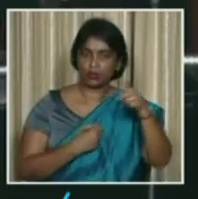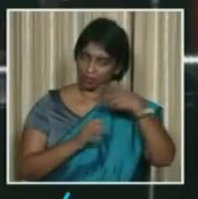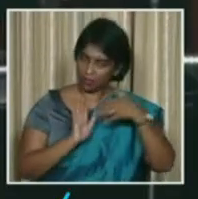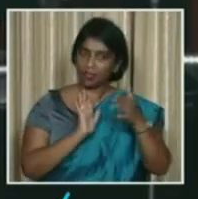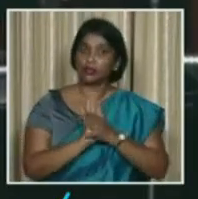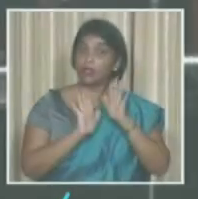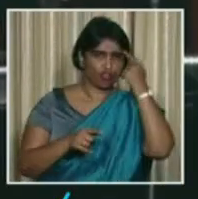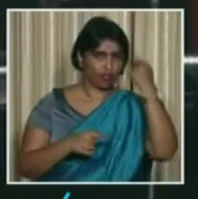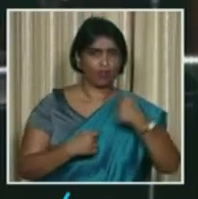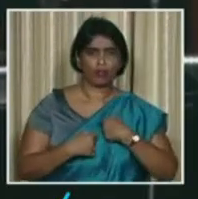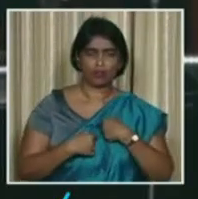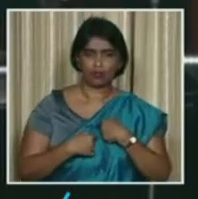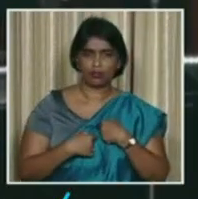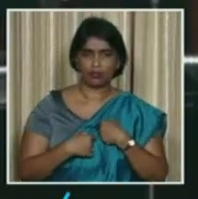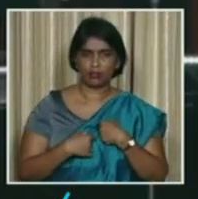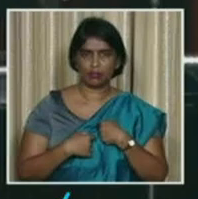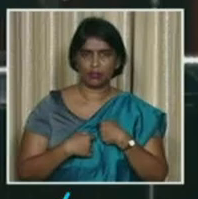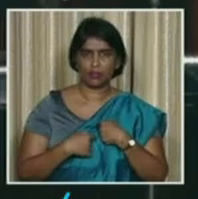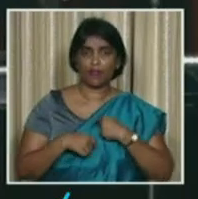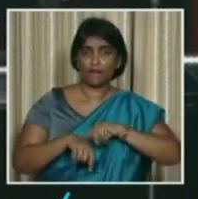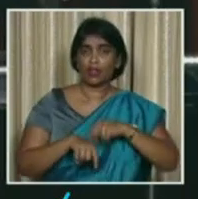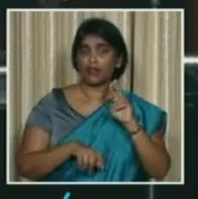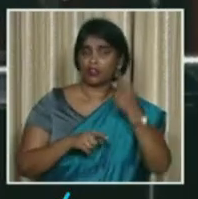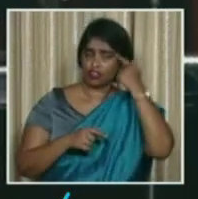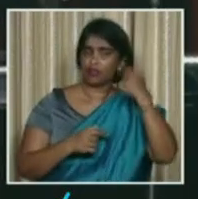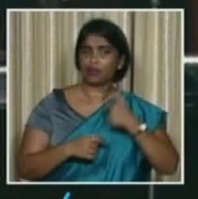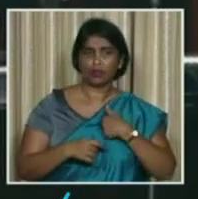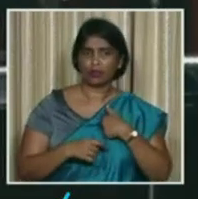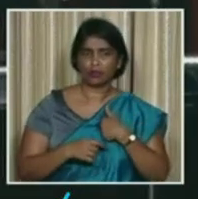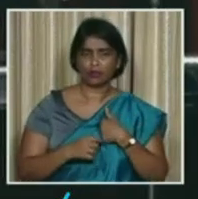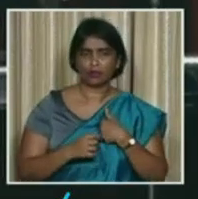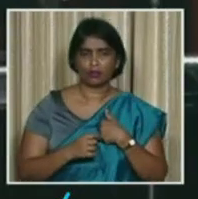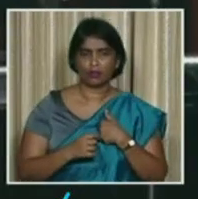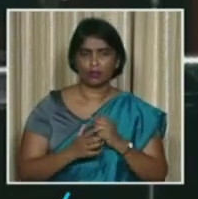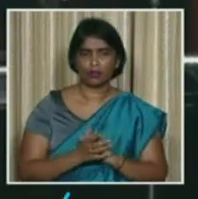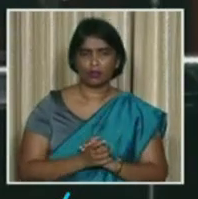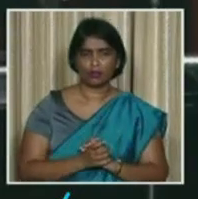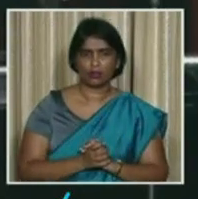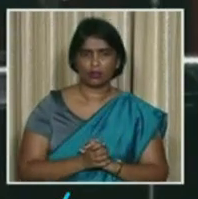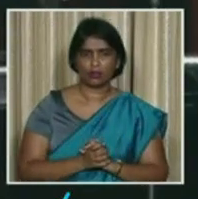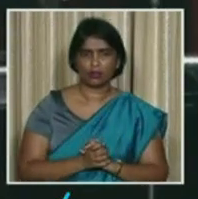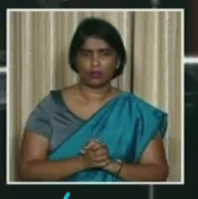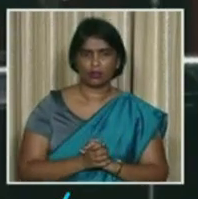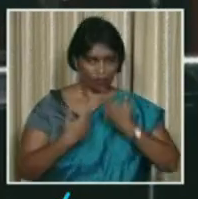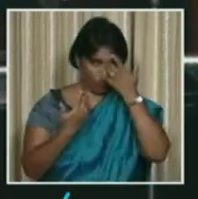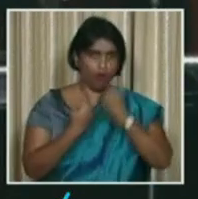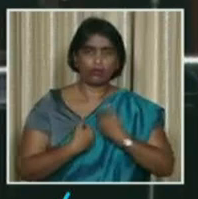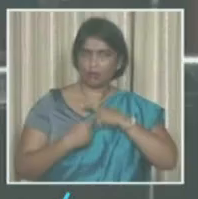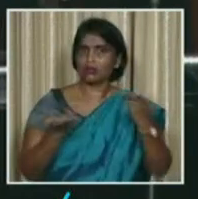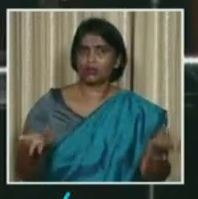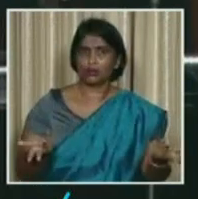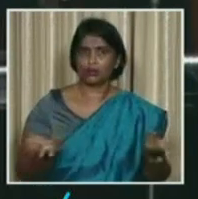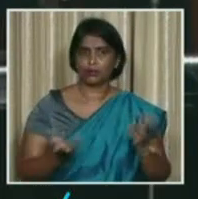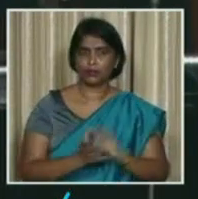වෙනවා. නමුත් ගැටලුව තියෙන්නේ මට විනාඩි කිපයක් ඔබතුමා දෙන්න මොකද විනාඩි 20ක තියෙනවා මට කතා කරන්න දුන්නා මට වහන්නේ. නෑ. What is I have to explain myself? What is